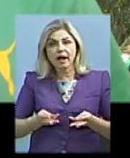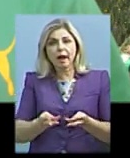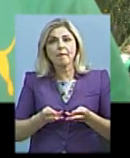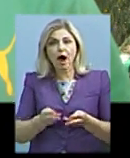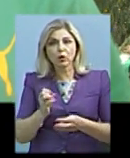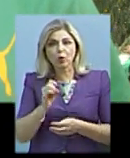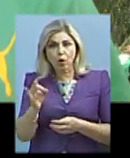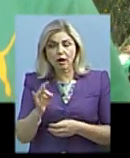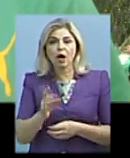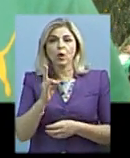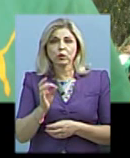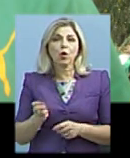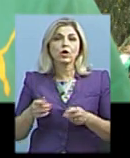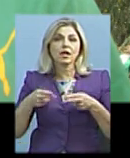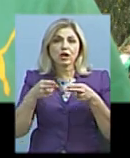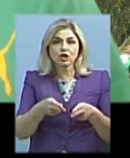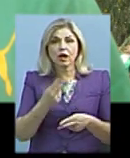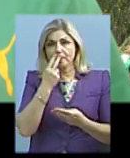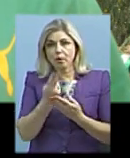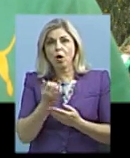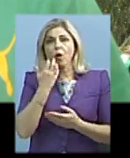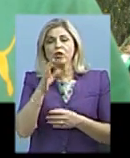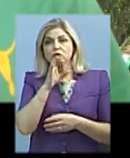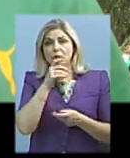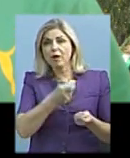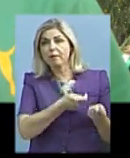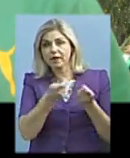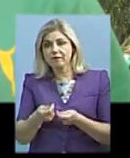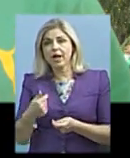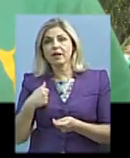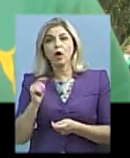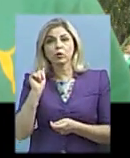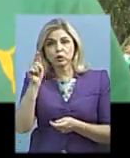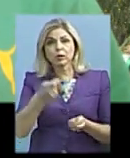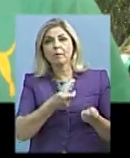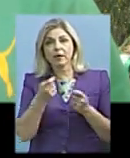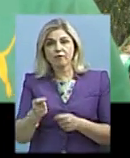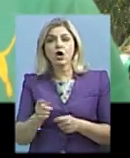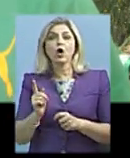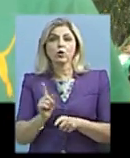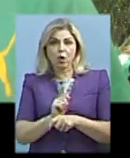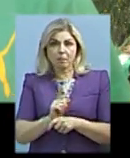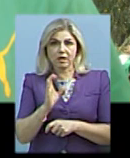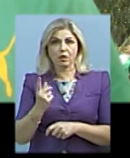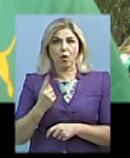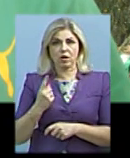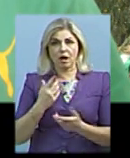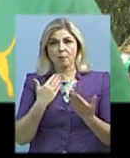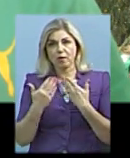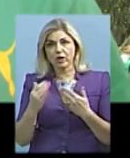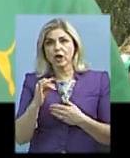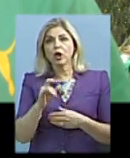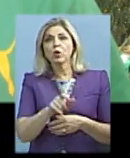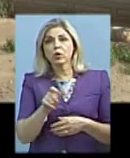заходимо. Заїжджаємо, коли собак перевозимо. Я туди приїжджаю, нормально із охоронцями спілкуюсь, і з людьми, які